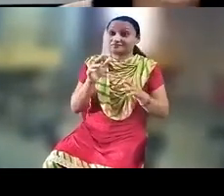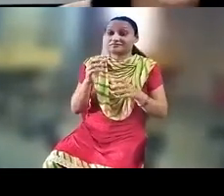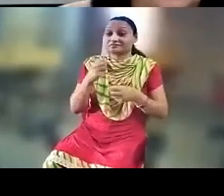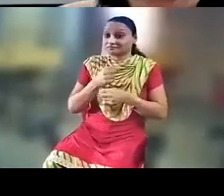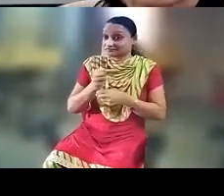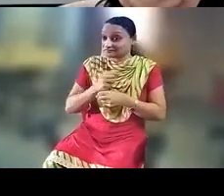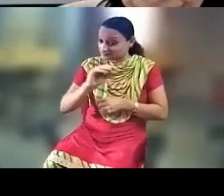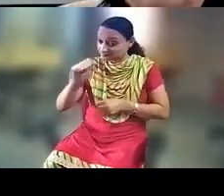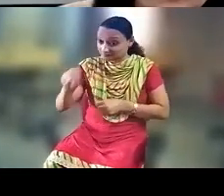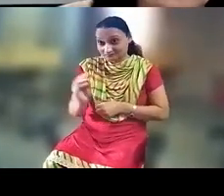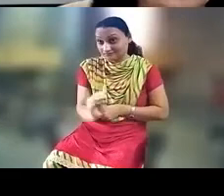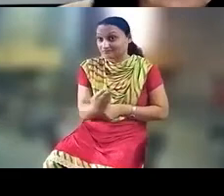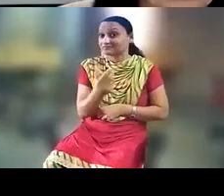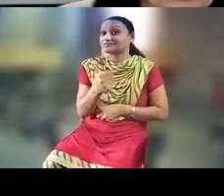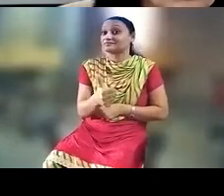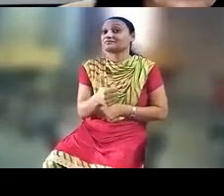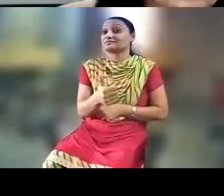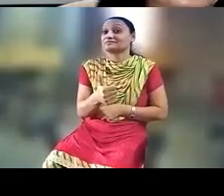अच्छी चीज है।